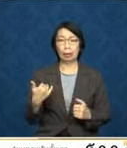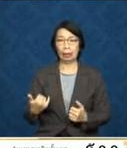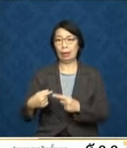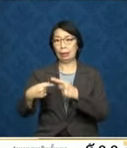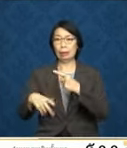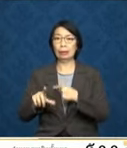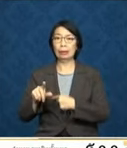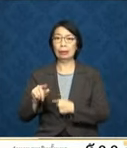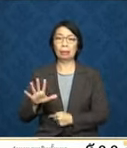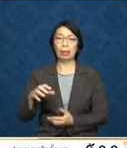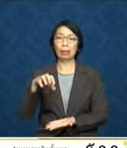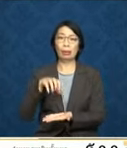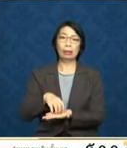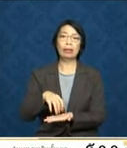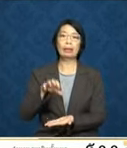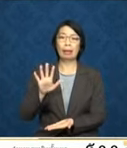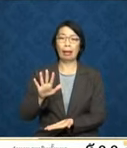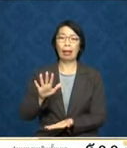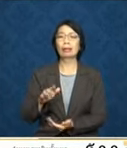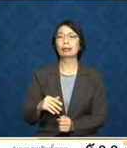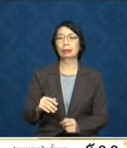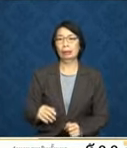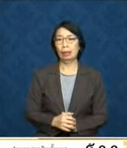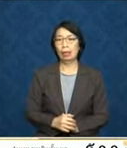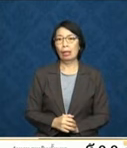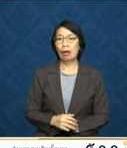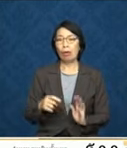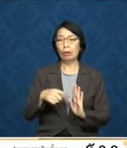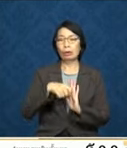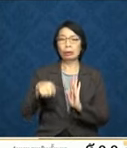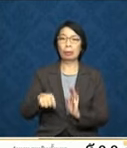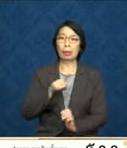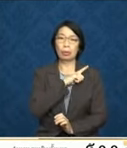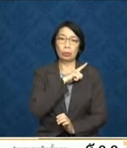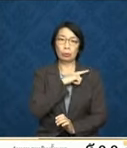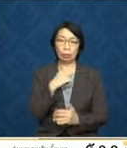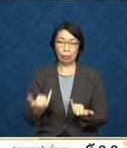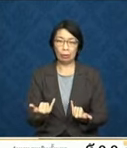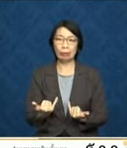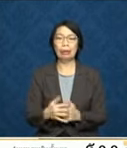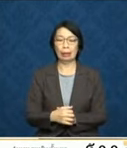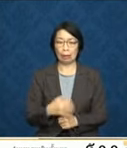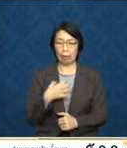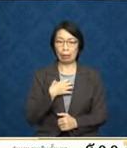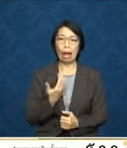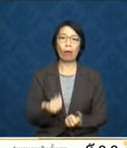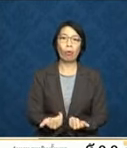เขตสุขภาพที่9นครราชสีมาซึ่งสถิติการเข้ารับบริการของโรงพยาบาลหน